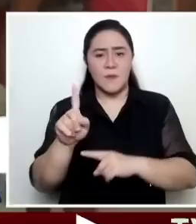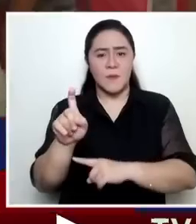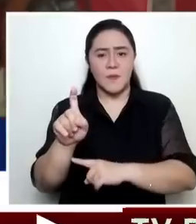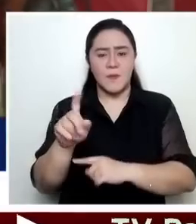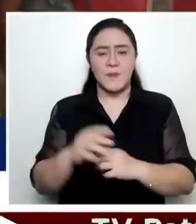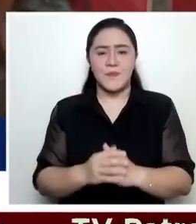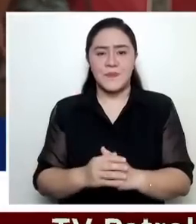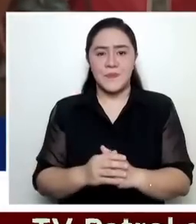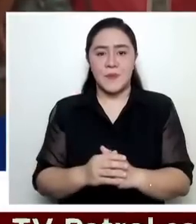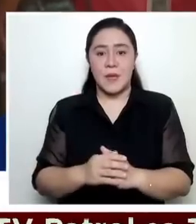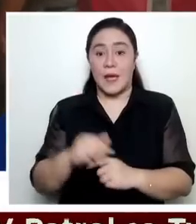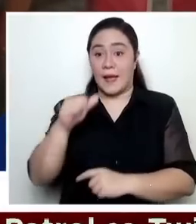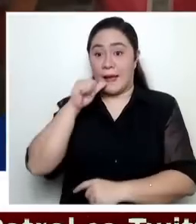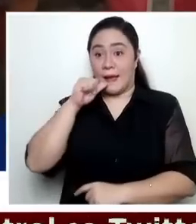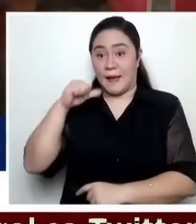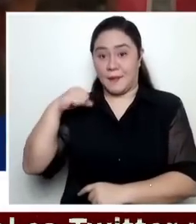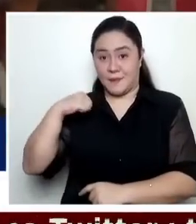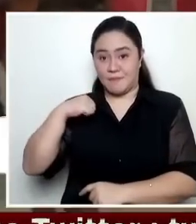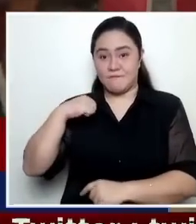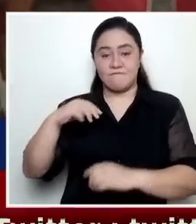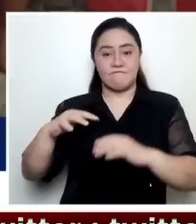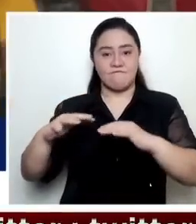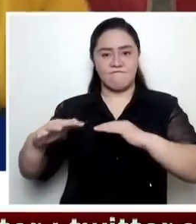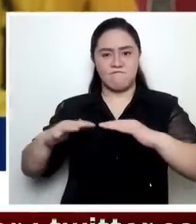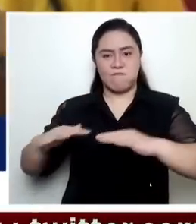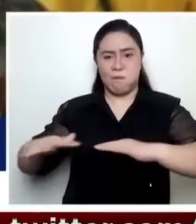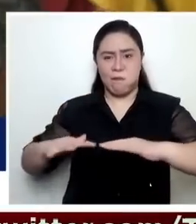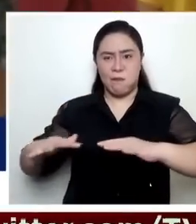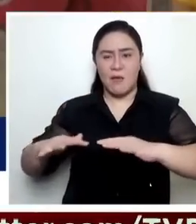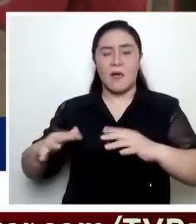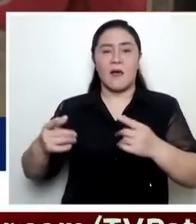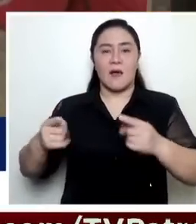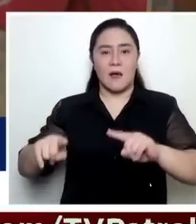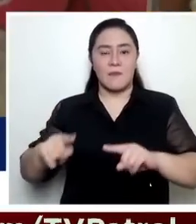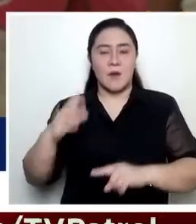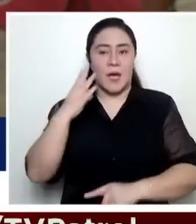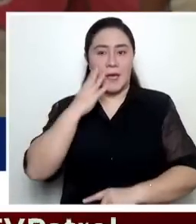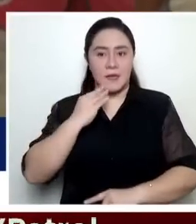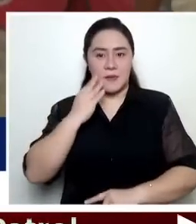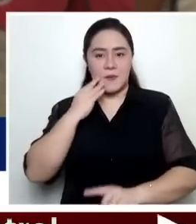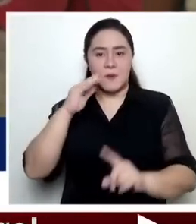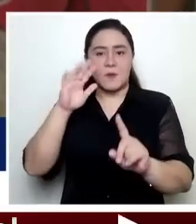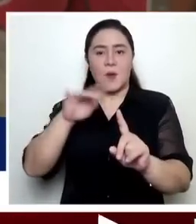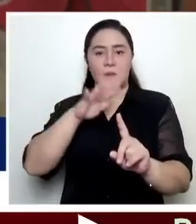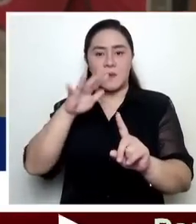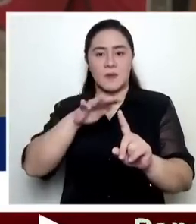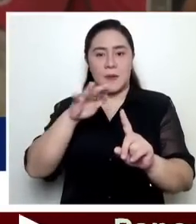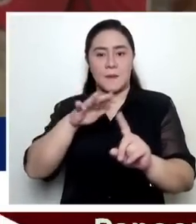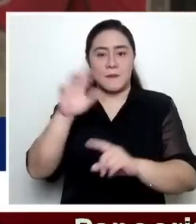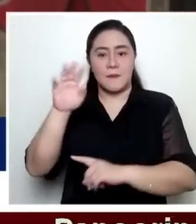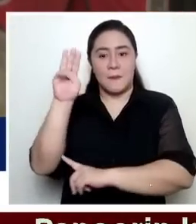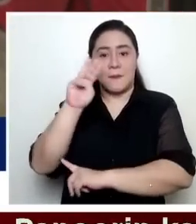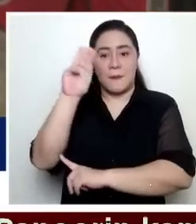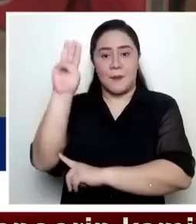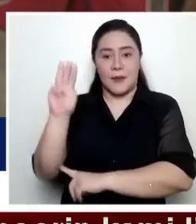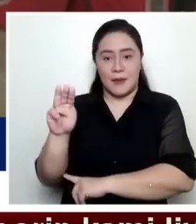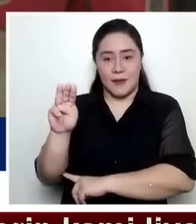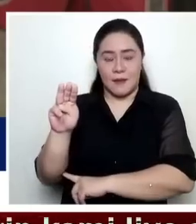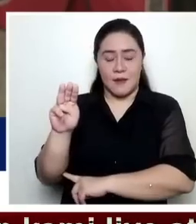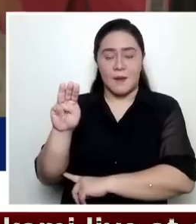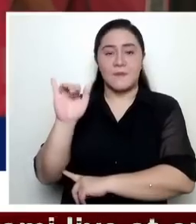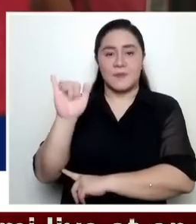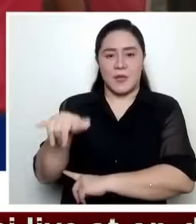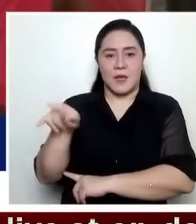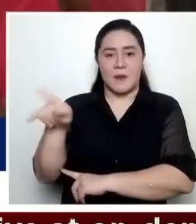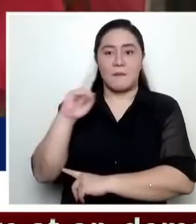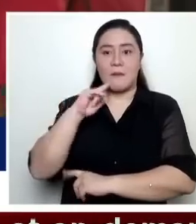Henry, lumindol kahapon ano? At kung ikaw ay personal mong naramdaman at naobserbahan dyan sa Metro Manila, yung lindol, ipagpalagi na natin, triplihin